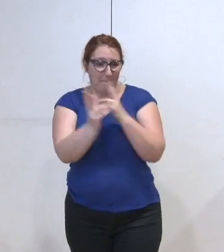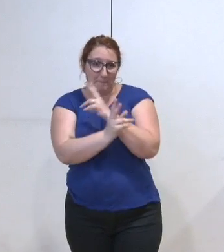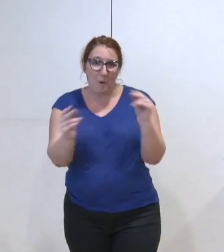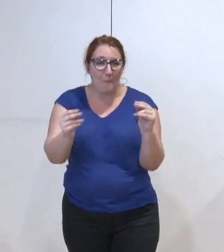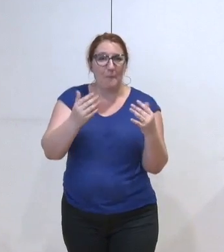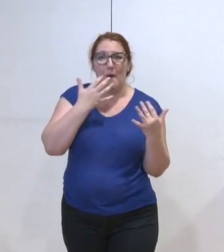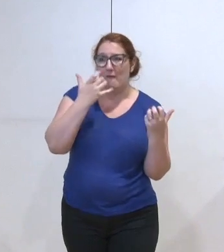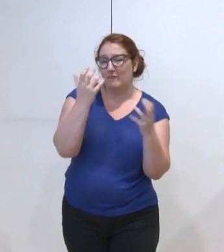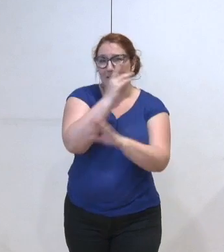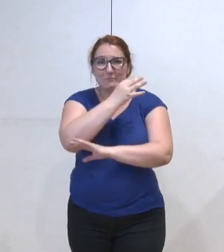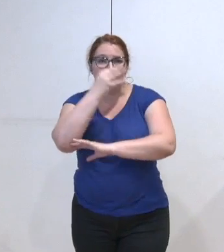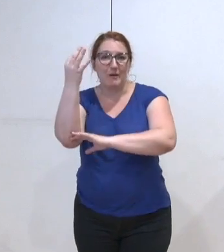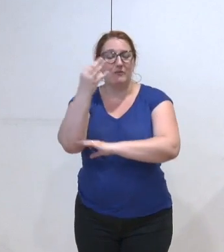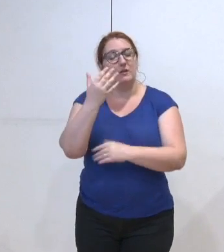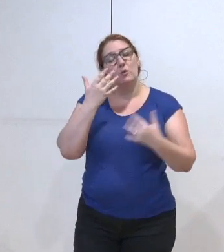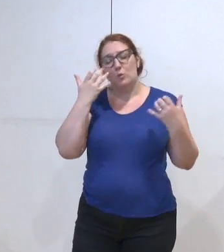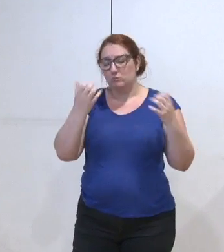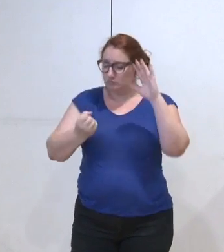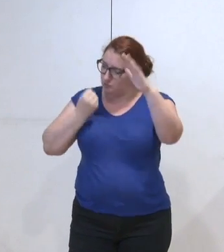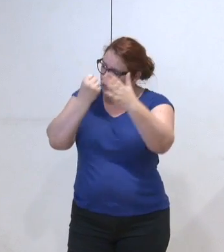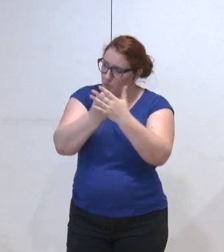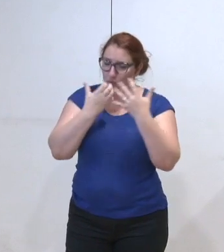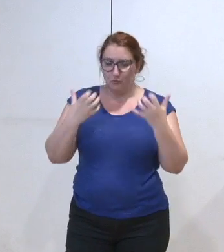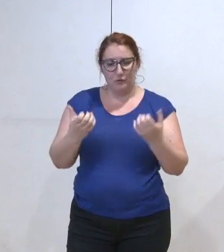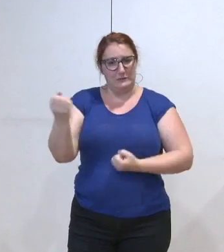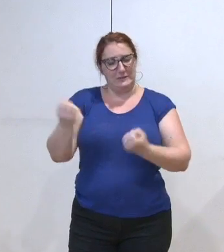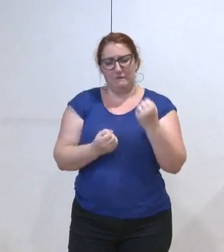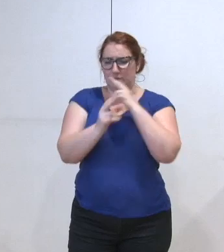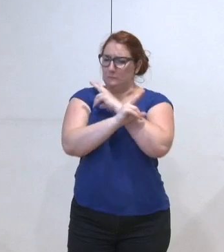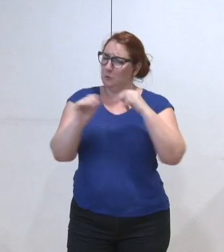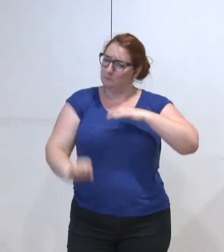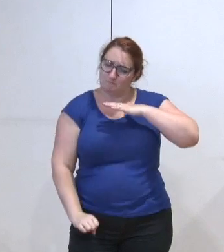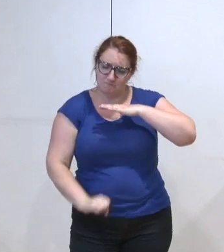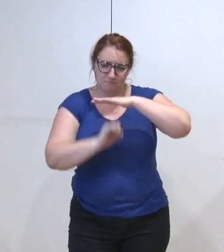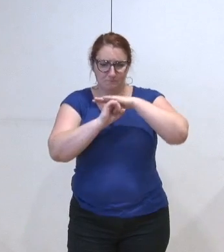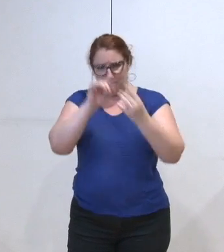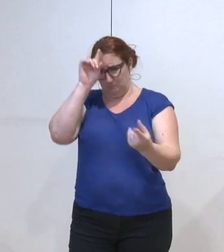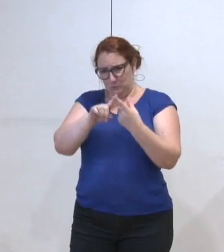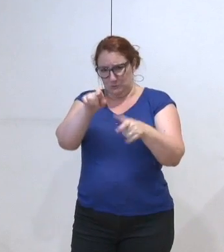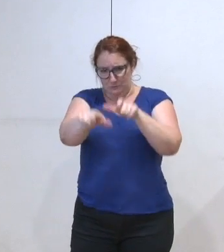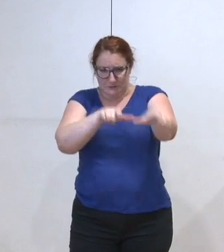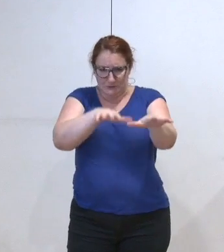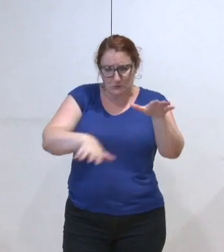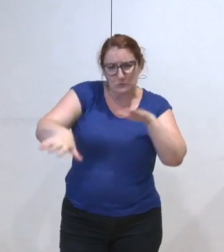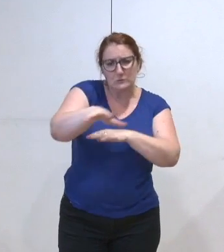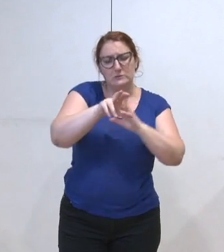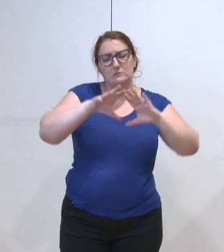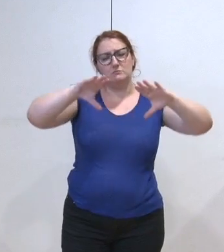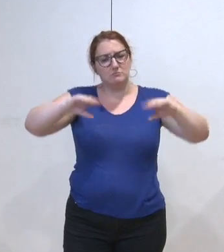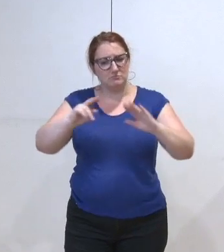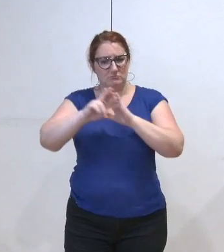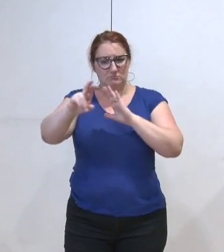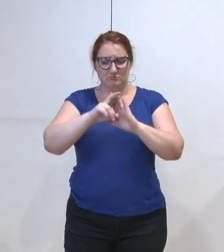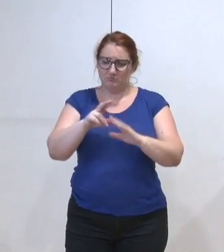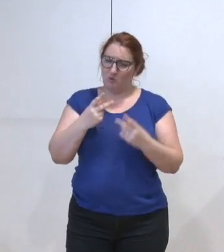et nous chercherons toujours à améliorer le service rendu en permettant au grenis de s'approprier encore plus leur